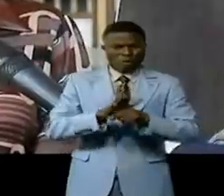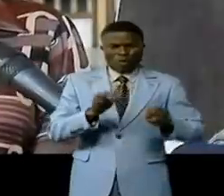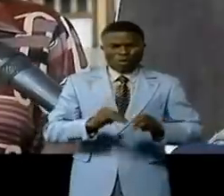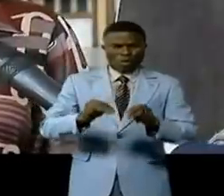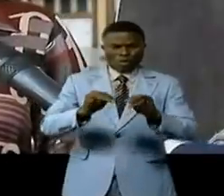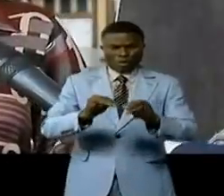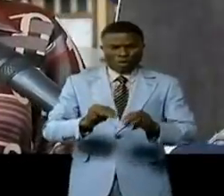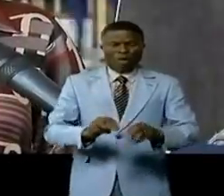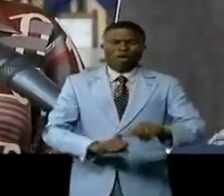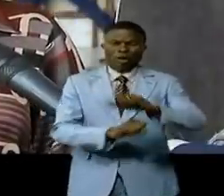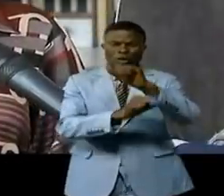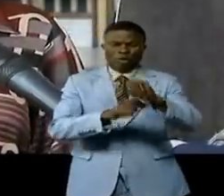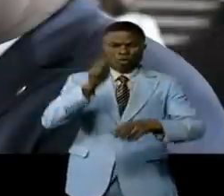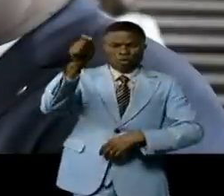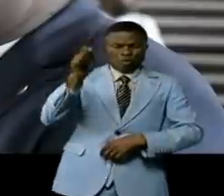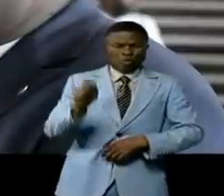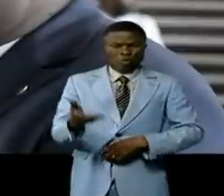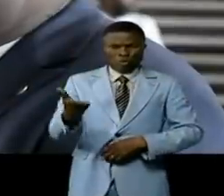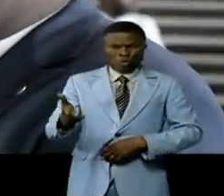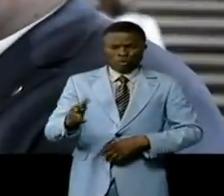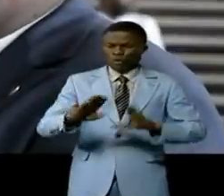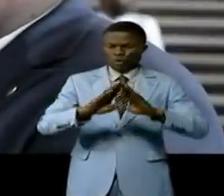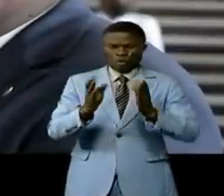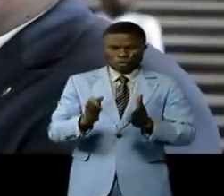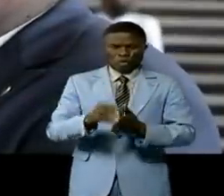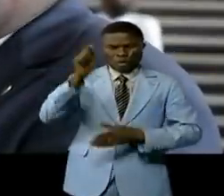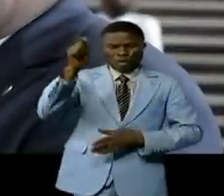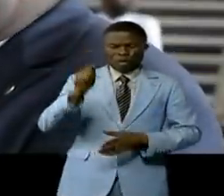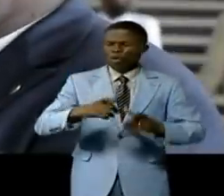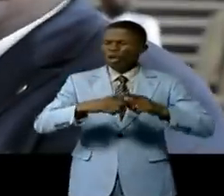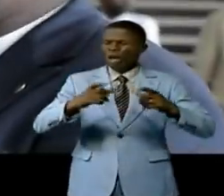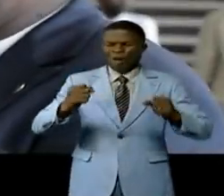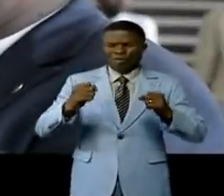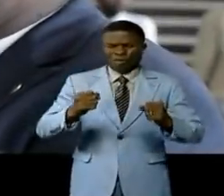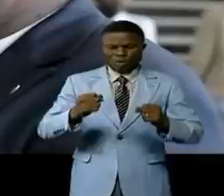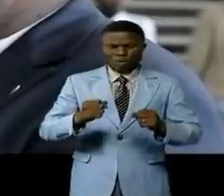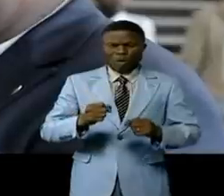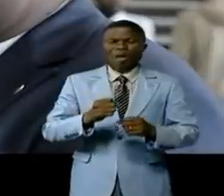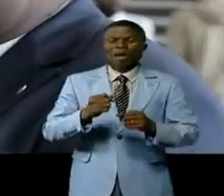Soyons tous derrière nos FRDC. Ce sont de vaillants soldats, ce sont